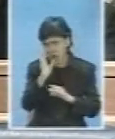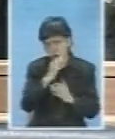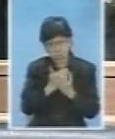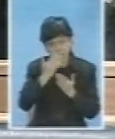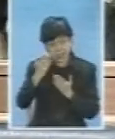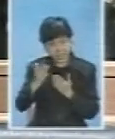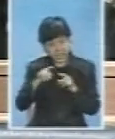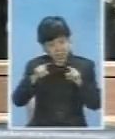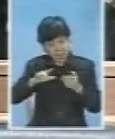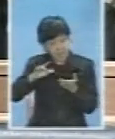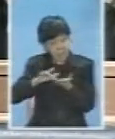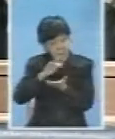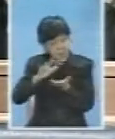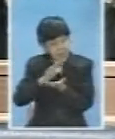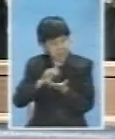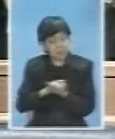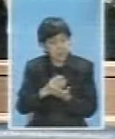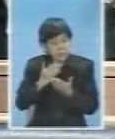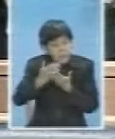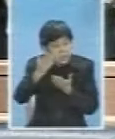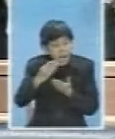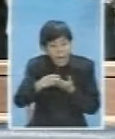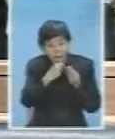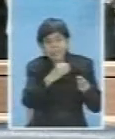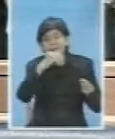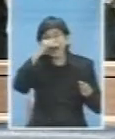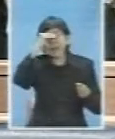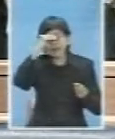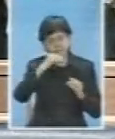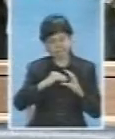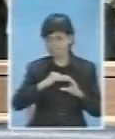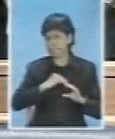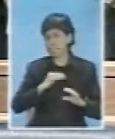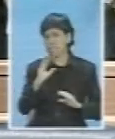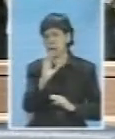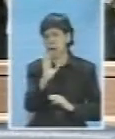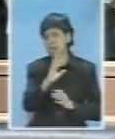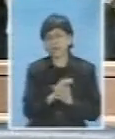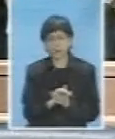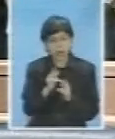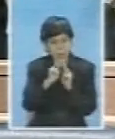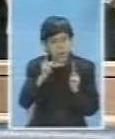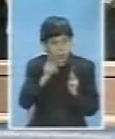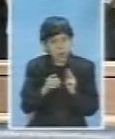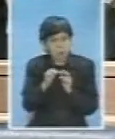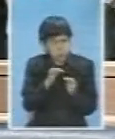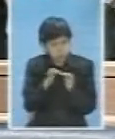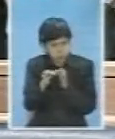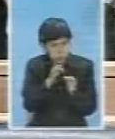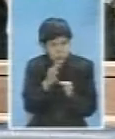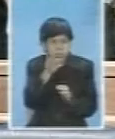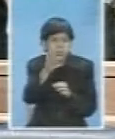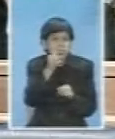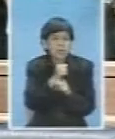ซื้อคอมพิวเตอร์แบบพกพาให้กับนักเรียนท่านประธานที่เคารพครับกรรมาธิการต้องชี้แจงครับว่ากระบวนการที่ท่